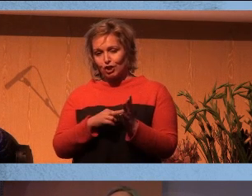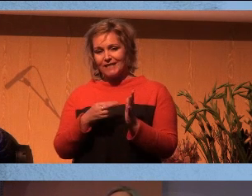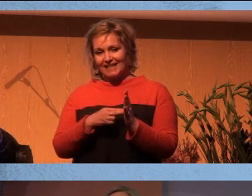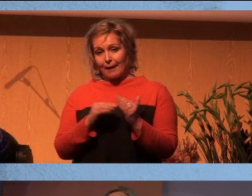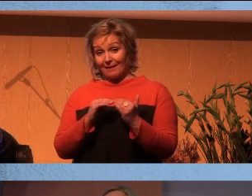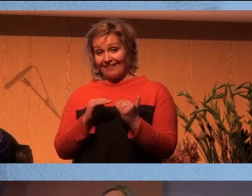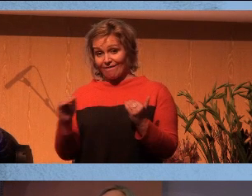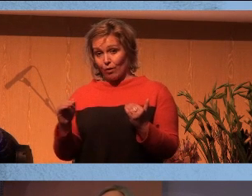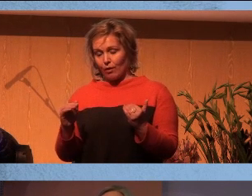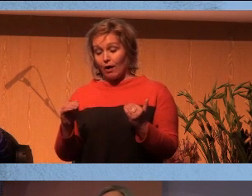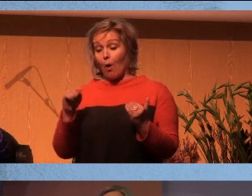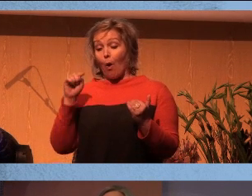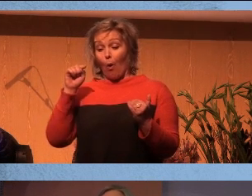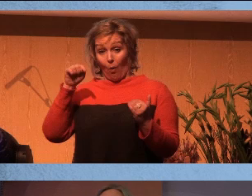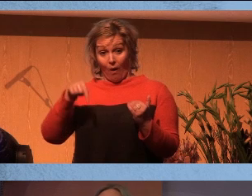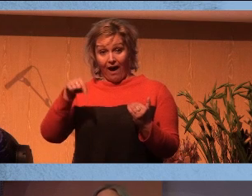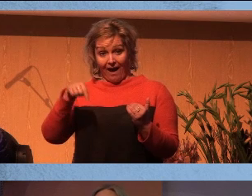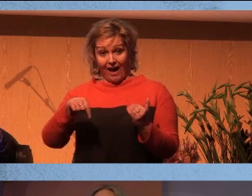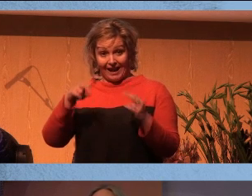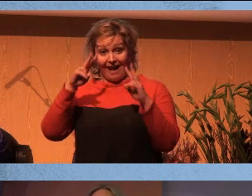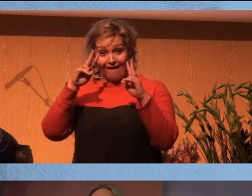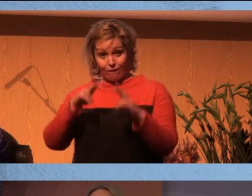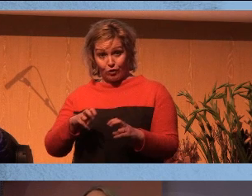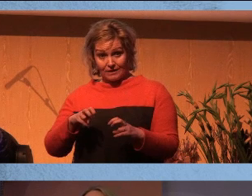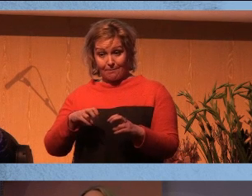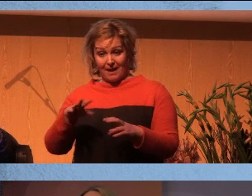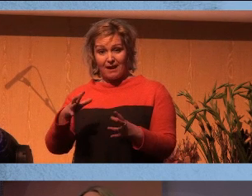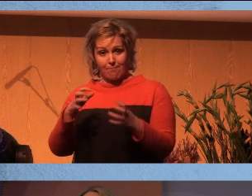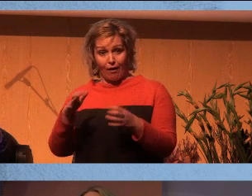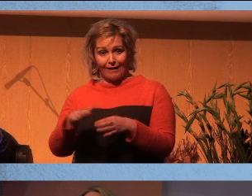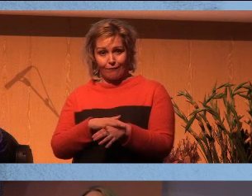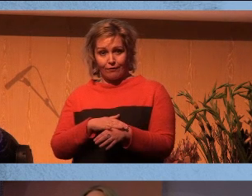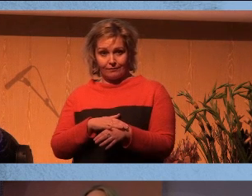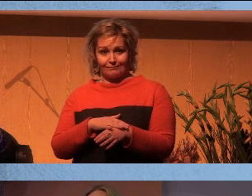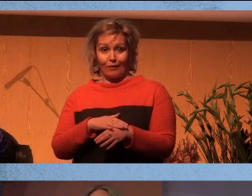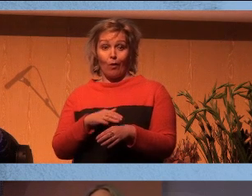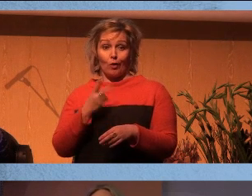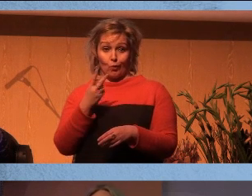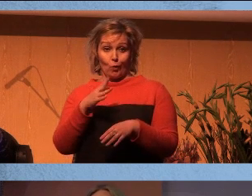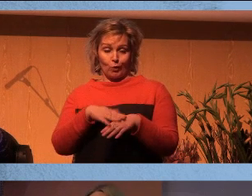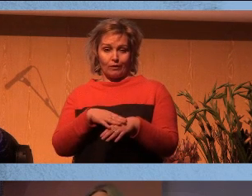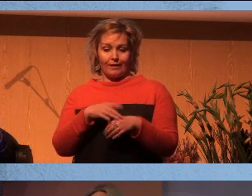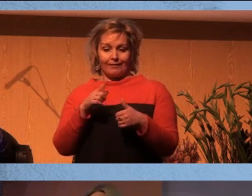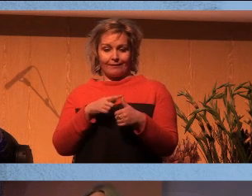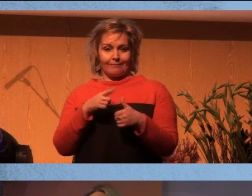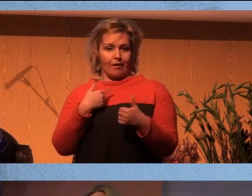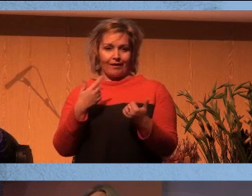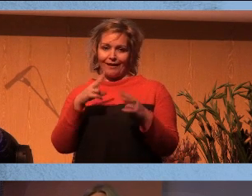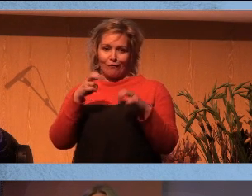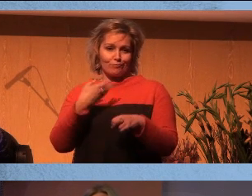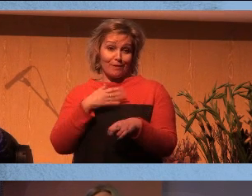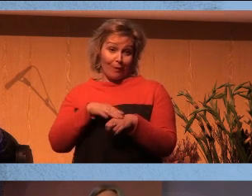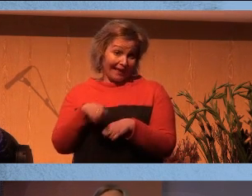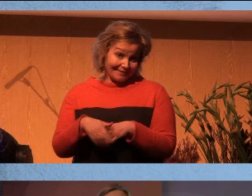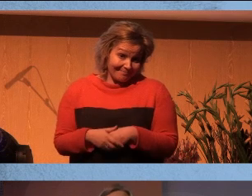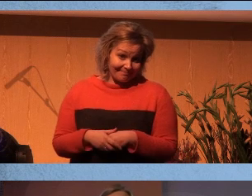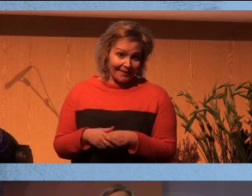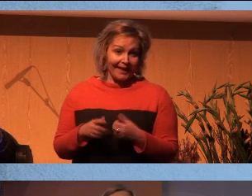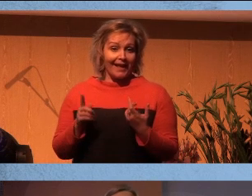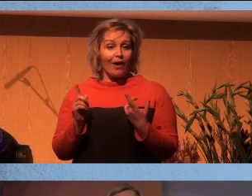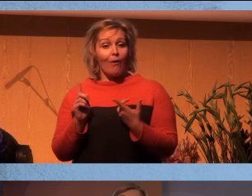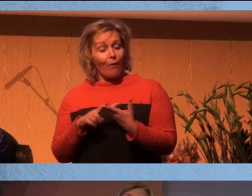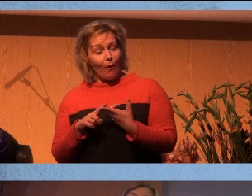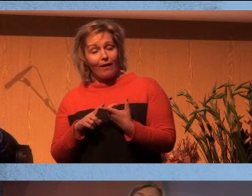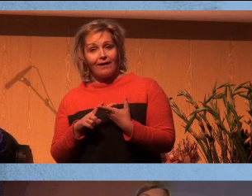systemnivå. Og her forskningen mer mangelfull, og det to grunner til det. Det ene at det rett og slett ikke forsket så veldig mye på.